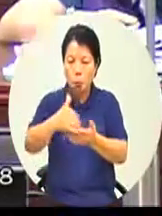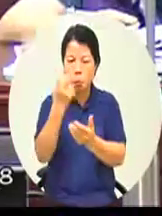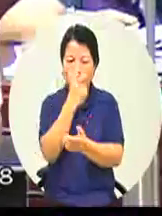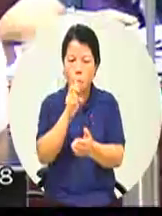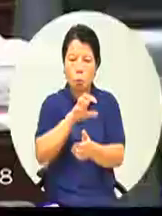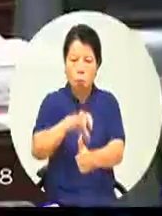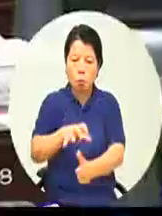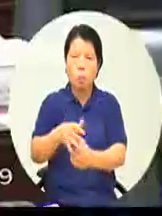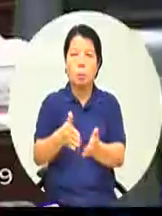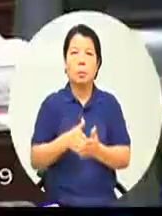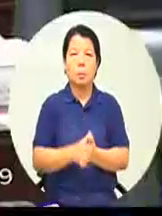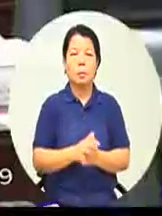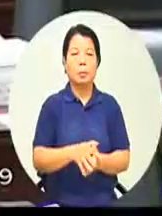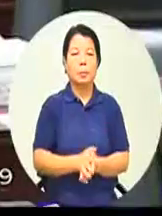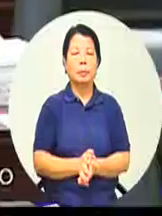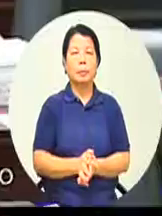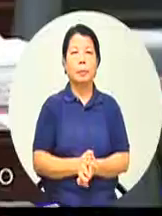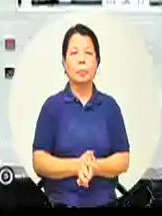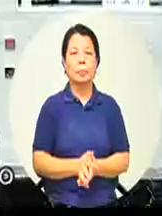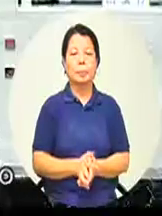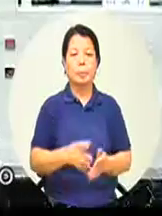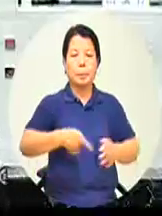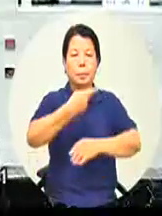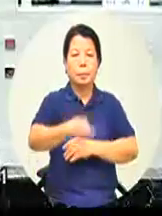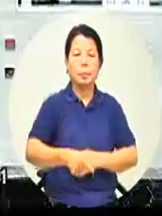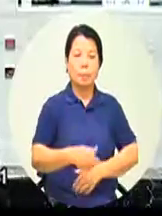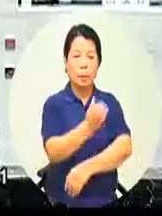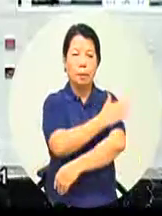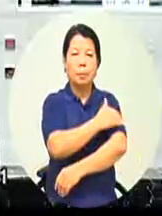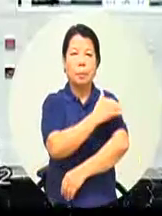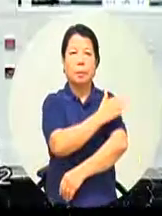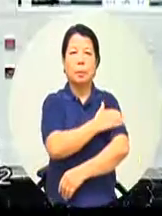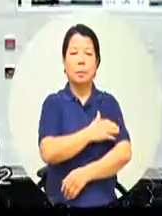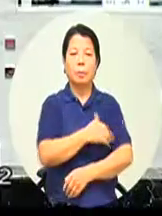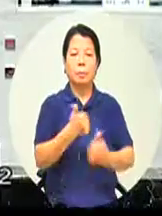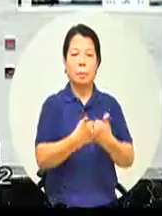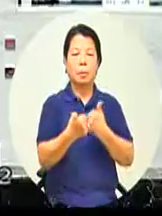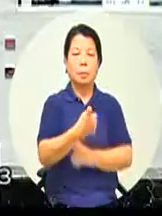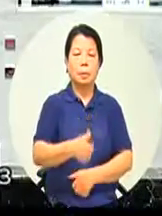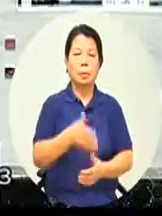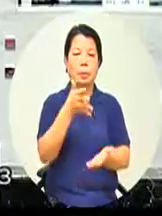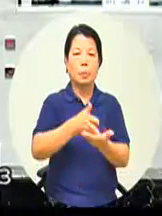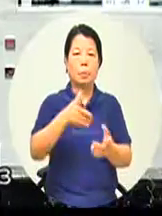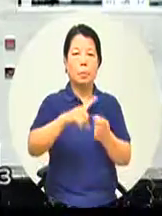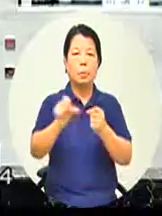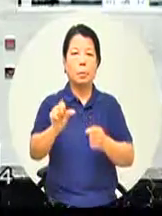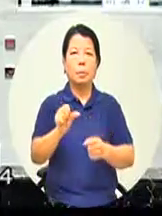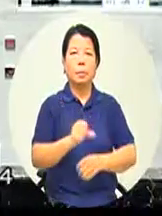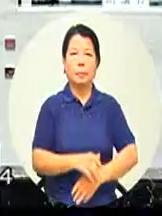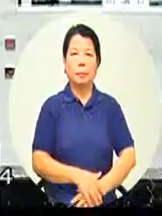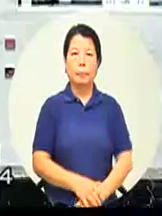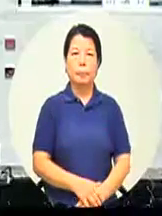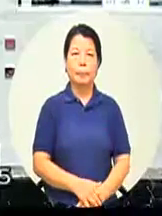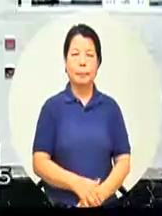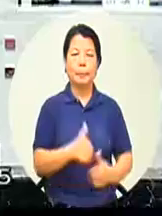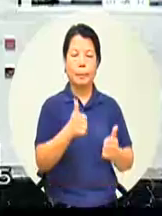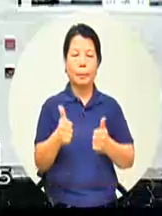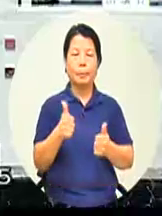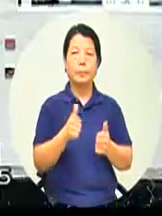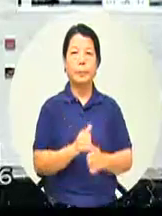谢。 来。下一位陈丽娜陈议员，时间15分钟。 谢